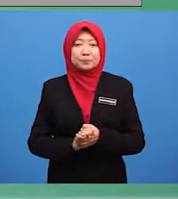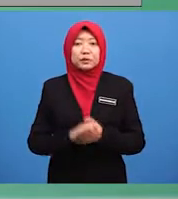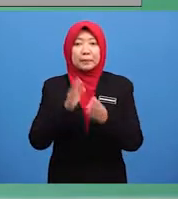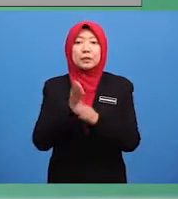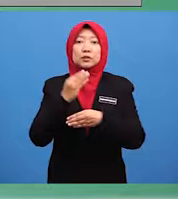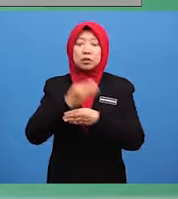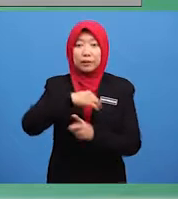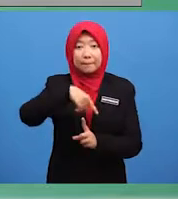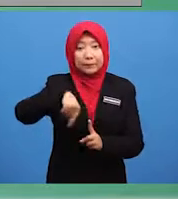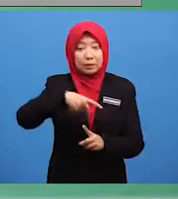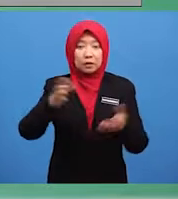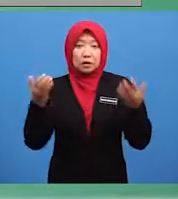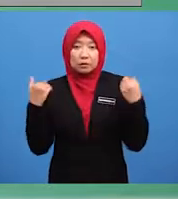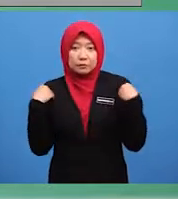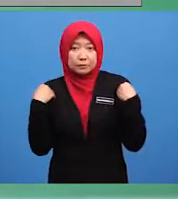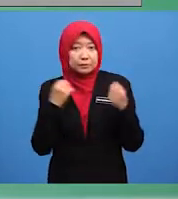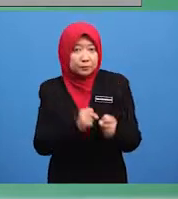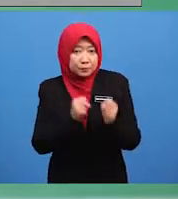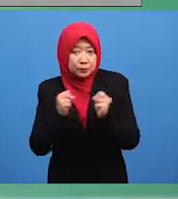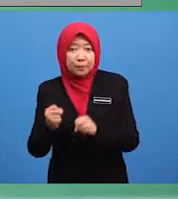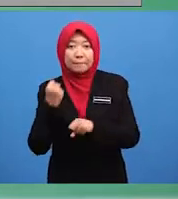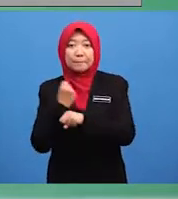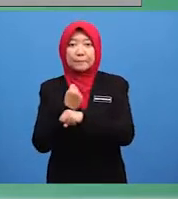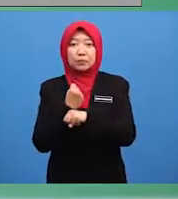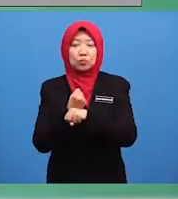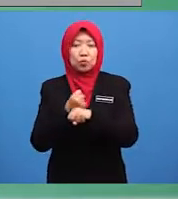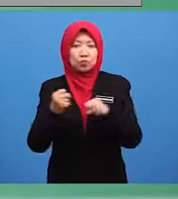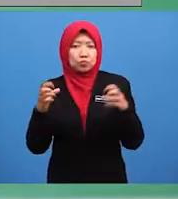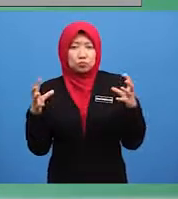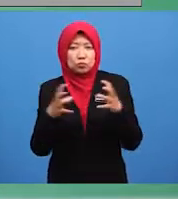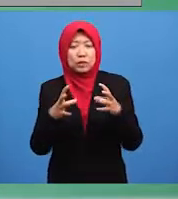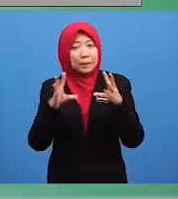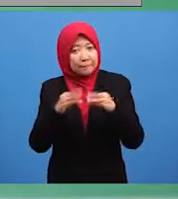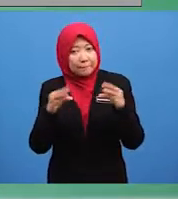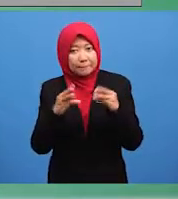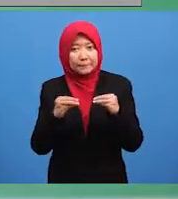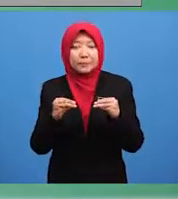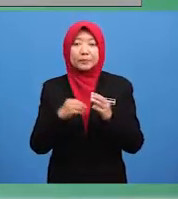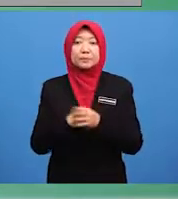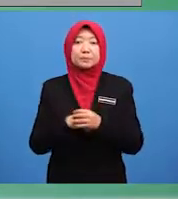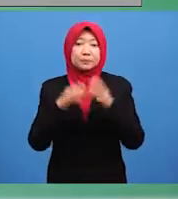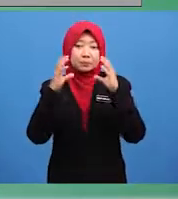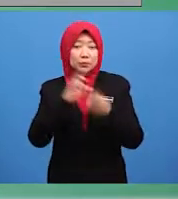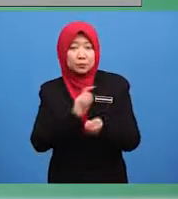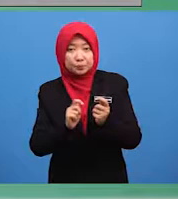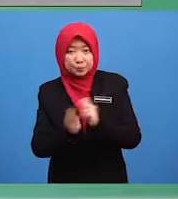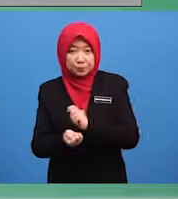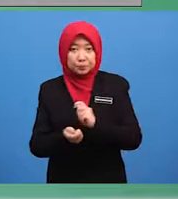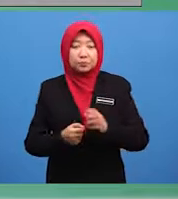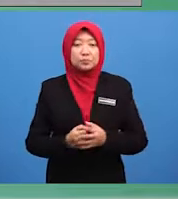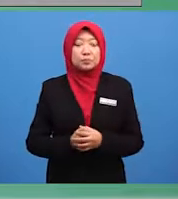terbentuk apabila terdapat susunan batuan yang keras dan lembut secara